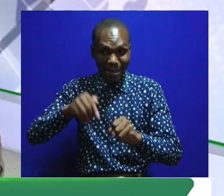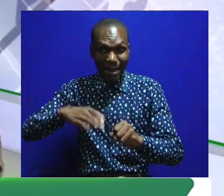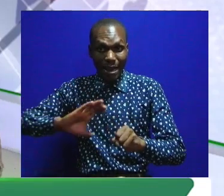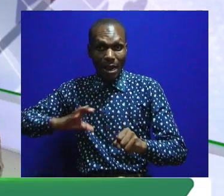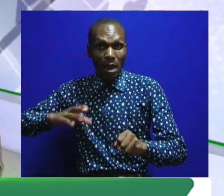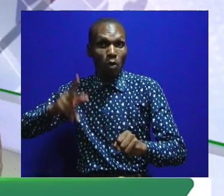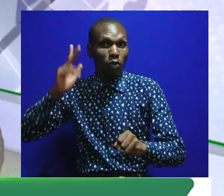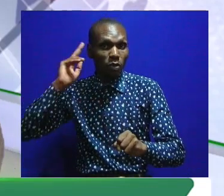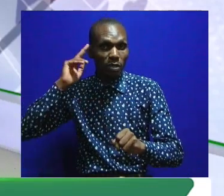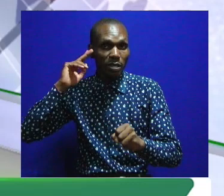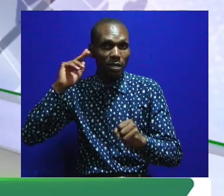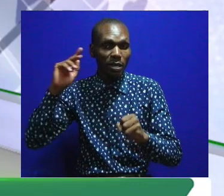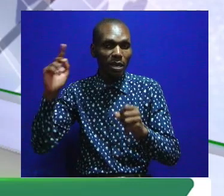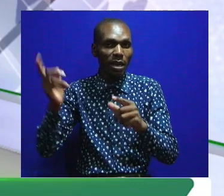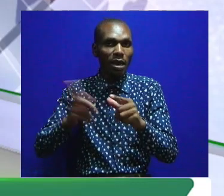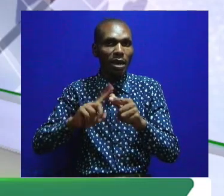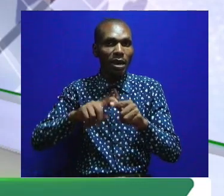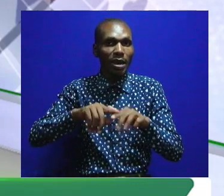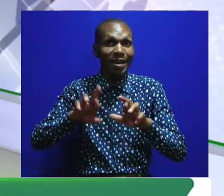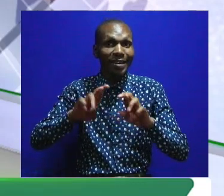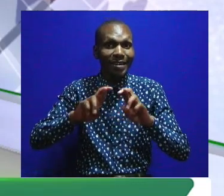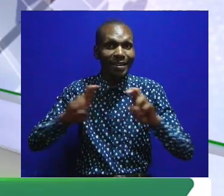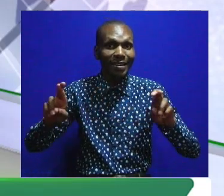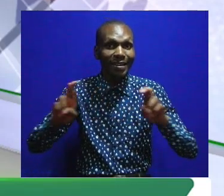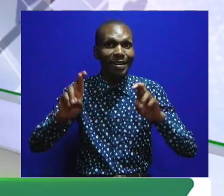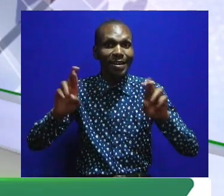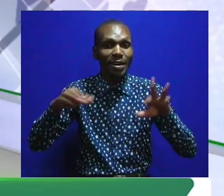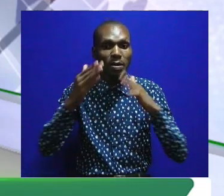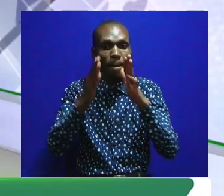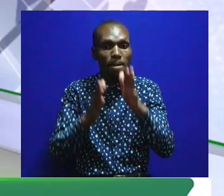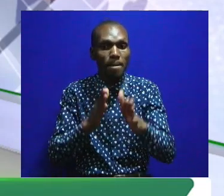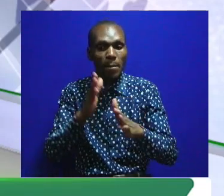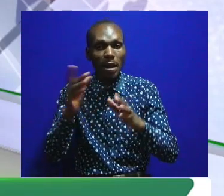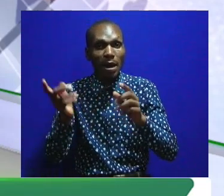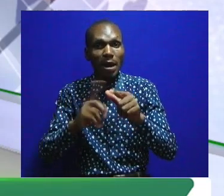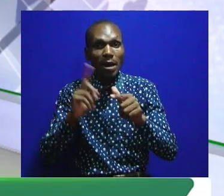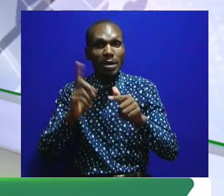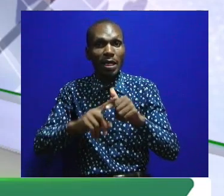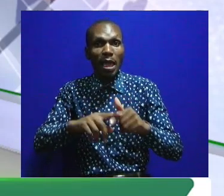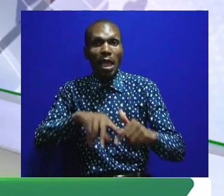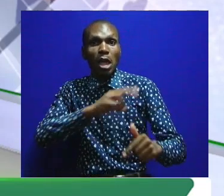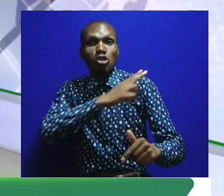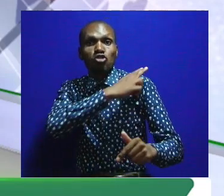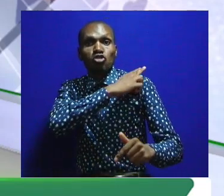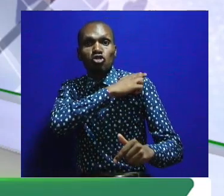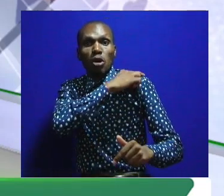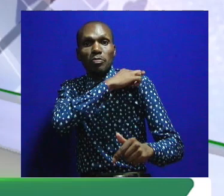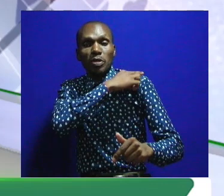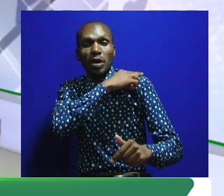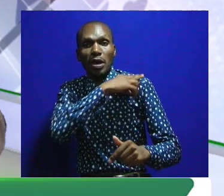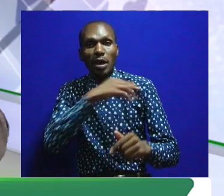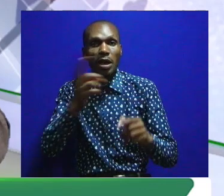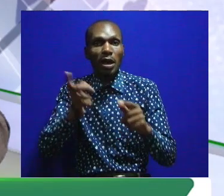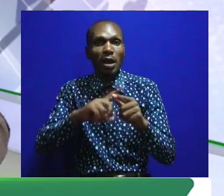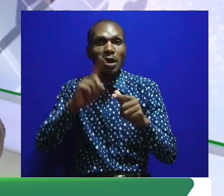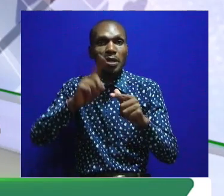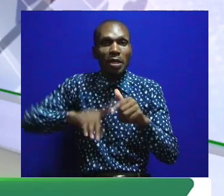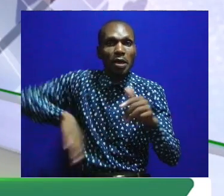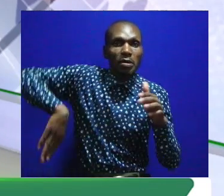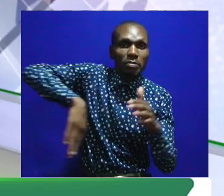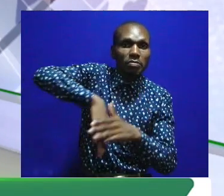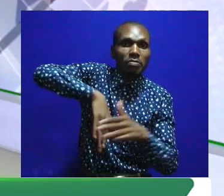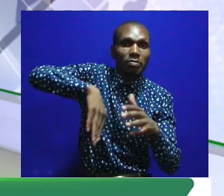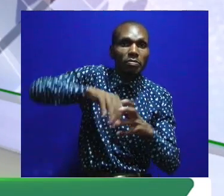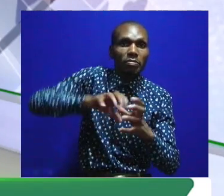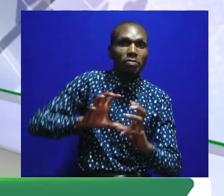Kisii abuwa samariga ni obene agendre to mokocha we timu ya banyaruka kuse mokocha we timu yomo pira o handball kuruwa